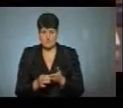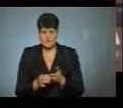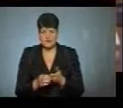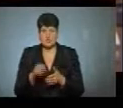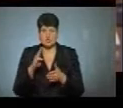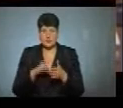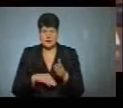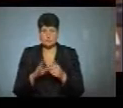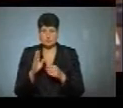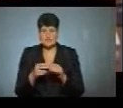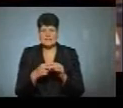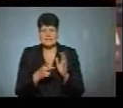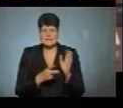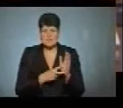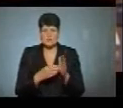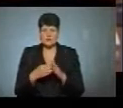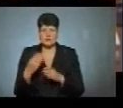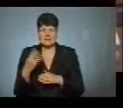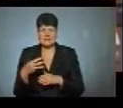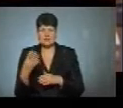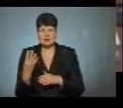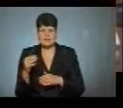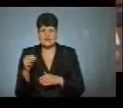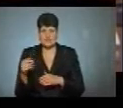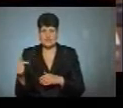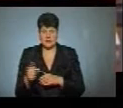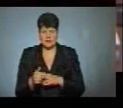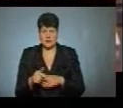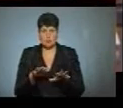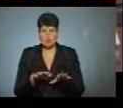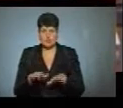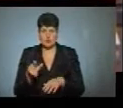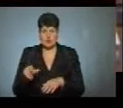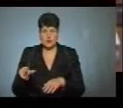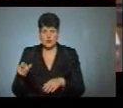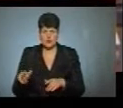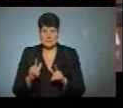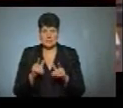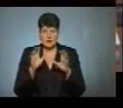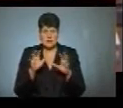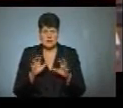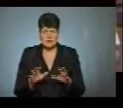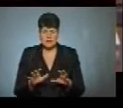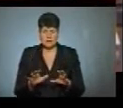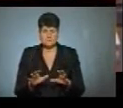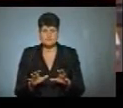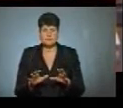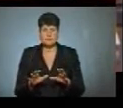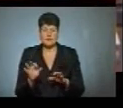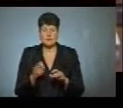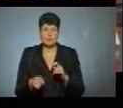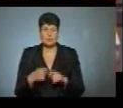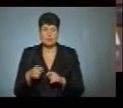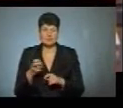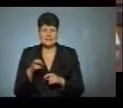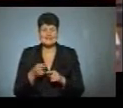штраф становить від 17 до 34 тисяч гривень. Посадові особи, згідно статті Кодексу про адміністративні правопорушення,